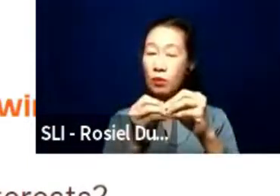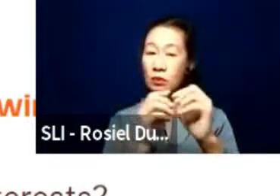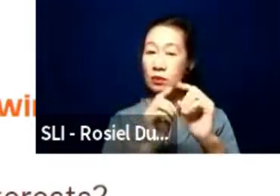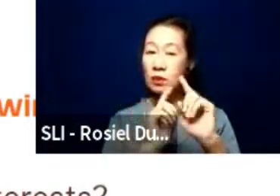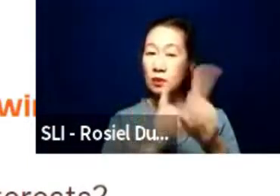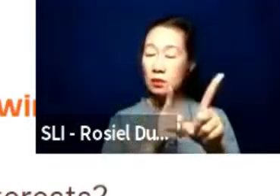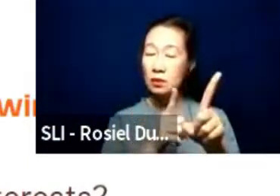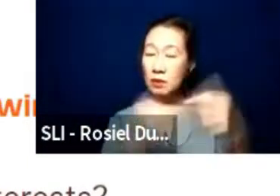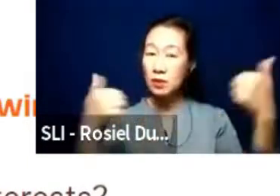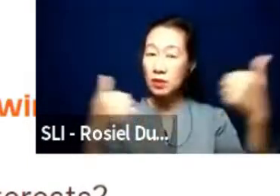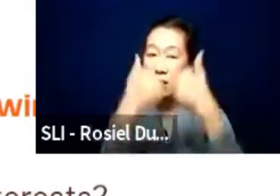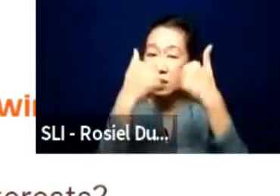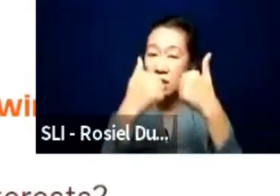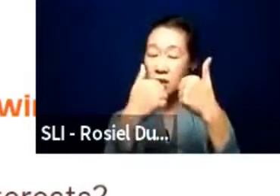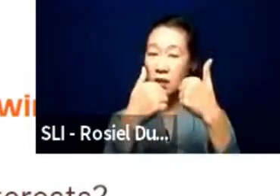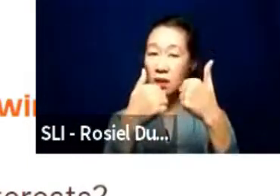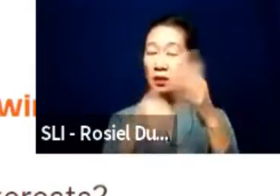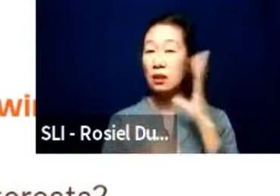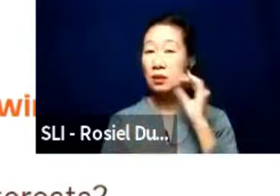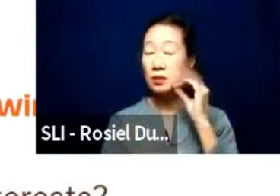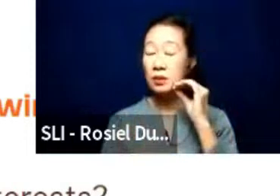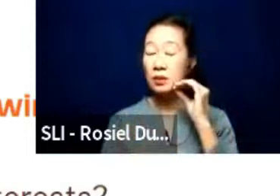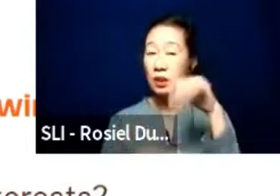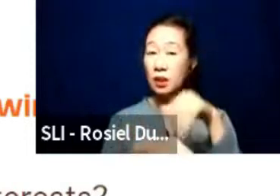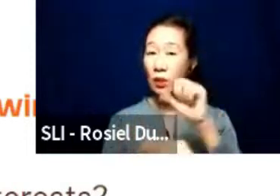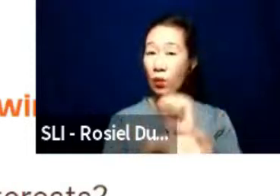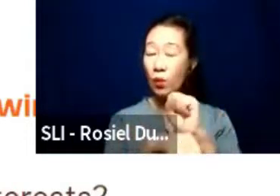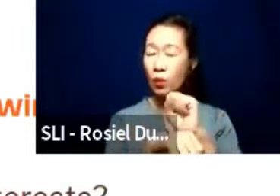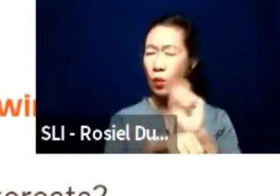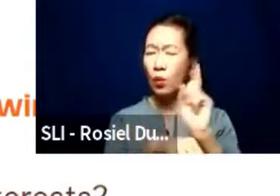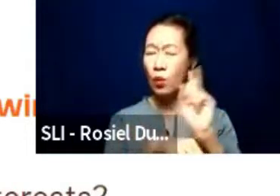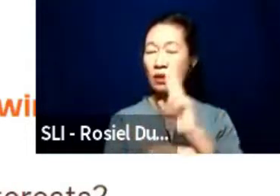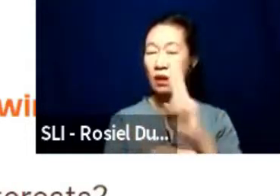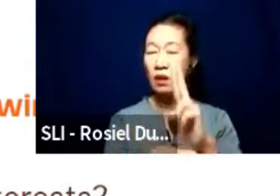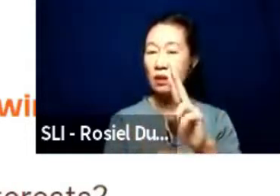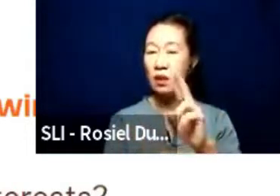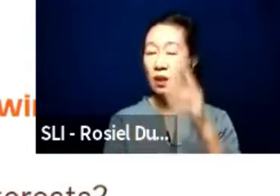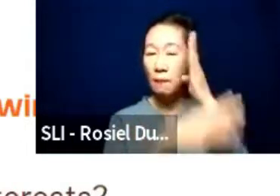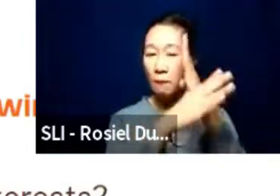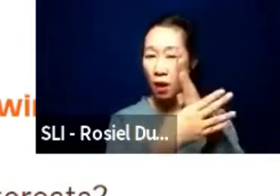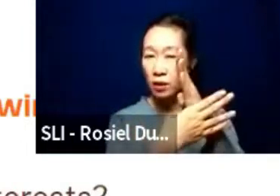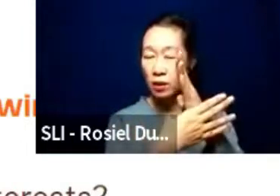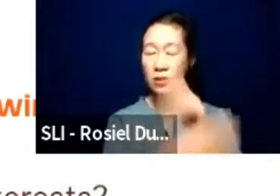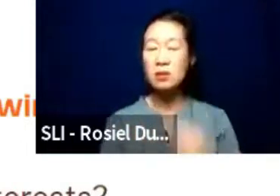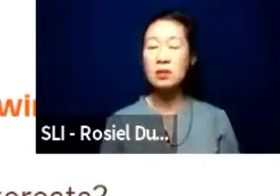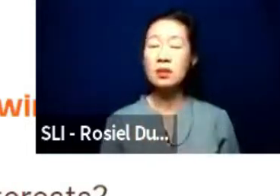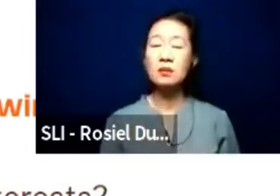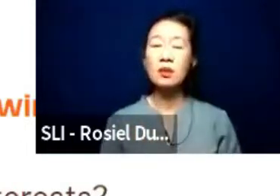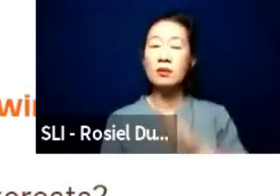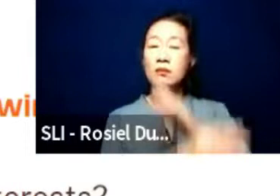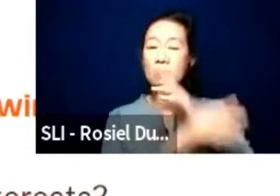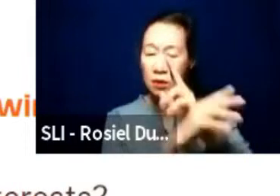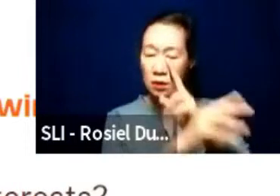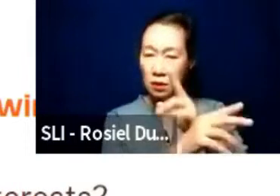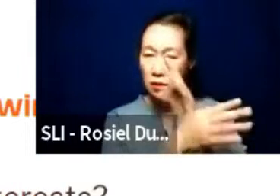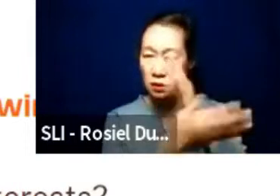mga challenges na na-experience na ngayon? Ano yung mga barriers, no, na humahadlang sa kanya